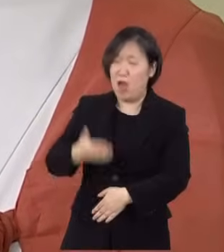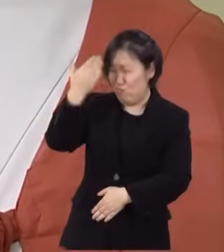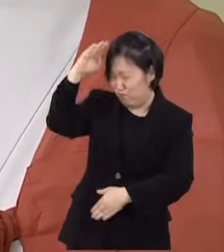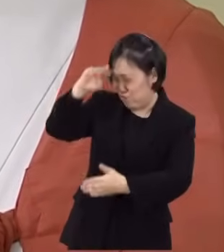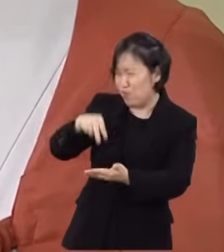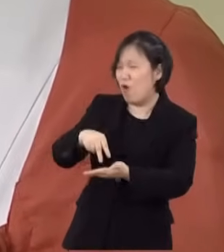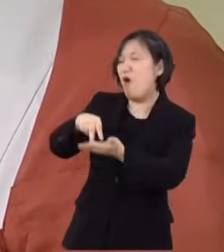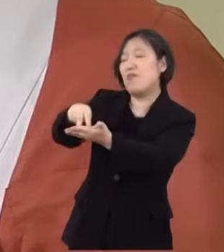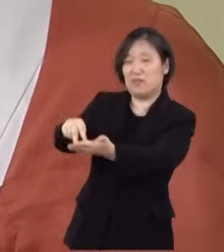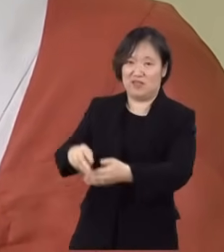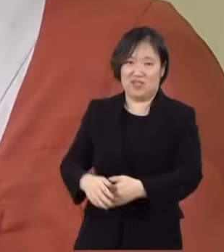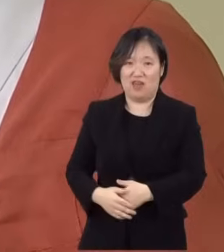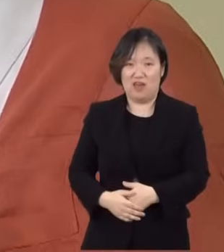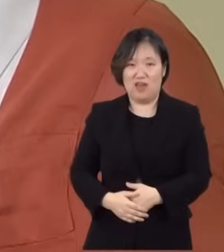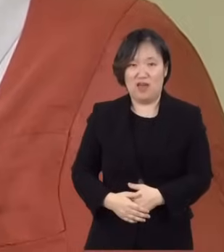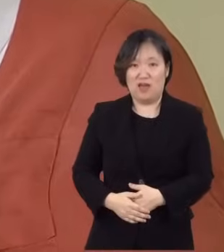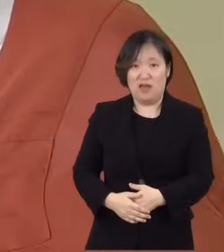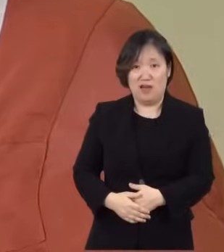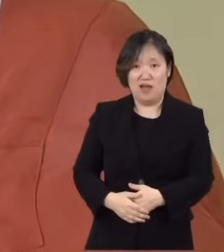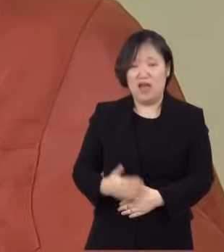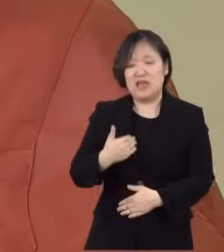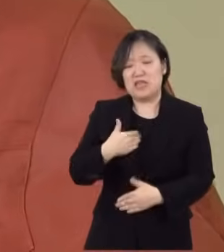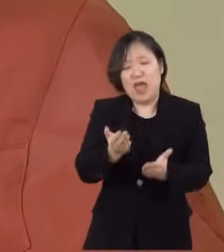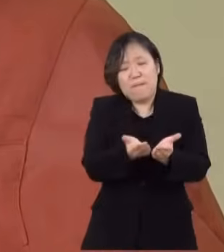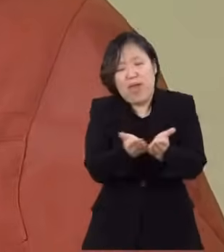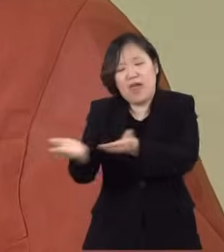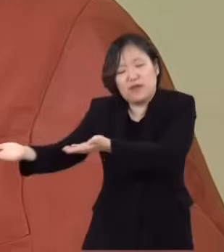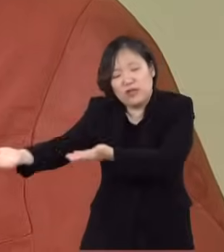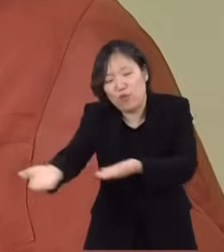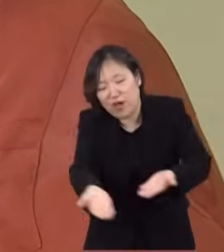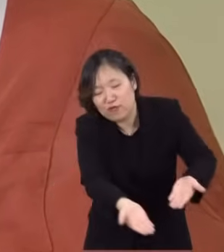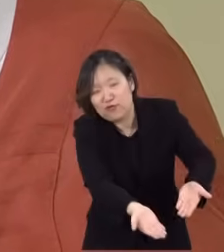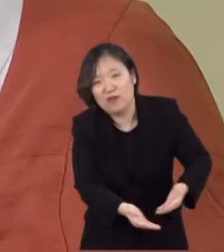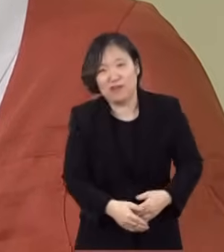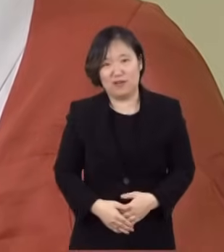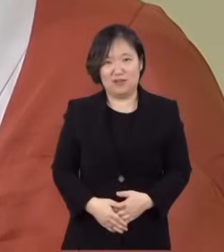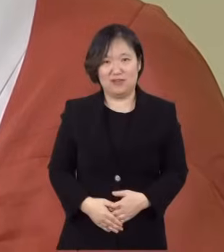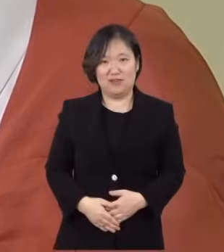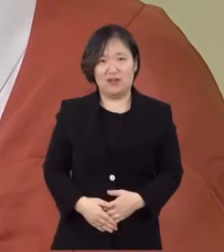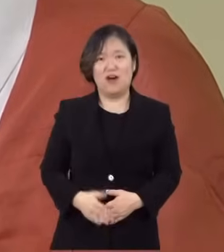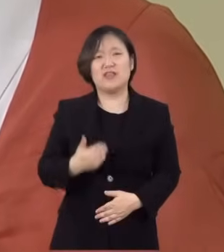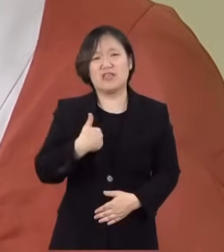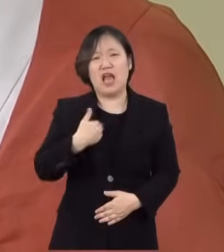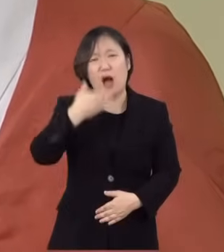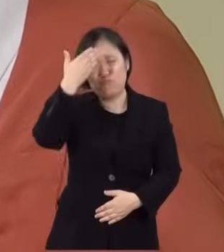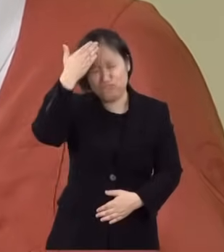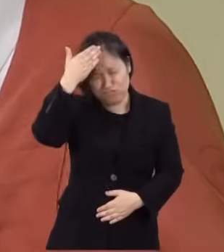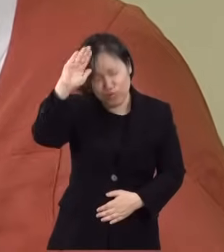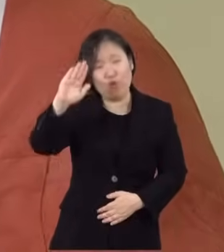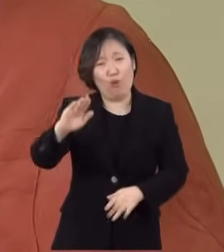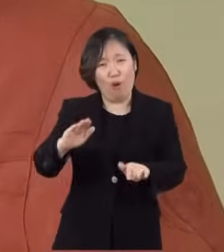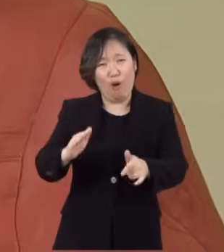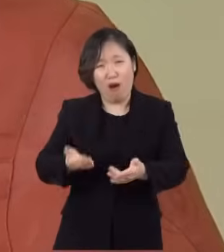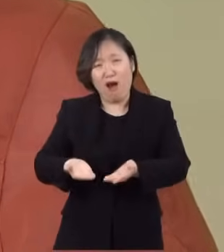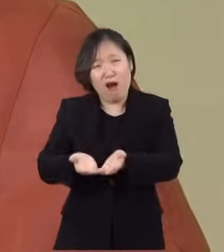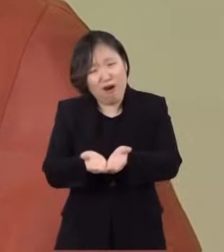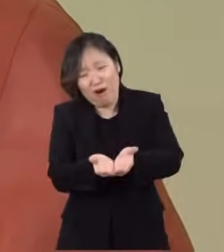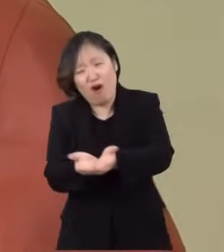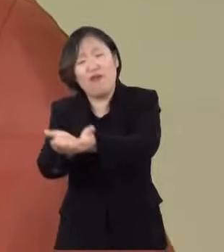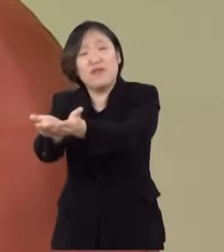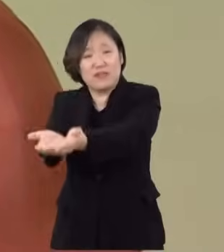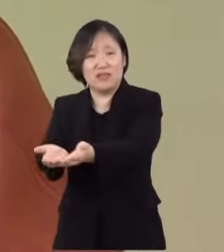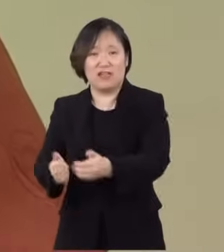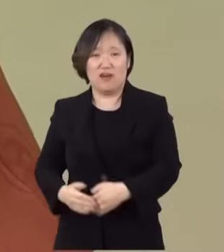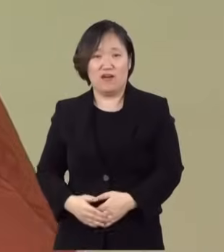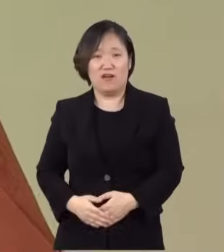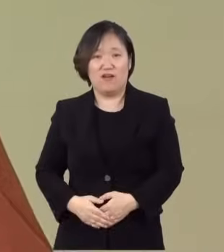하겠습니다 부디 제 배를 이용하시기 바랍니다 제가 다 건네 드리겠습니다